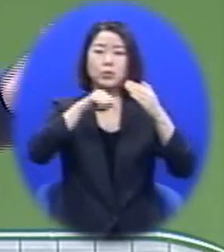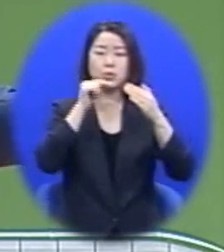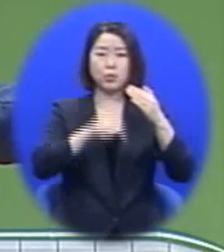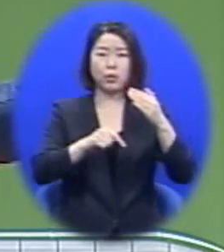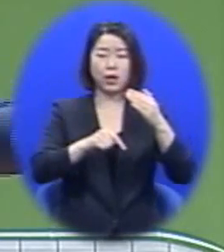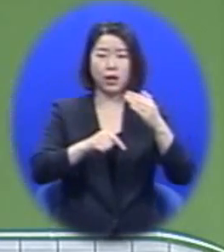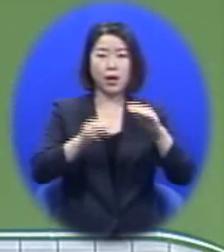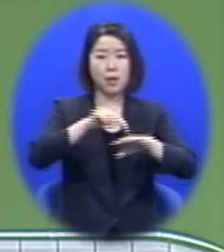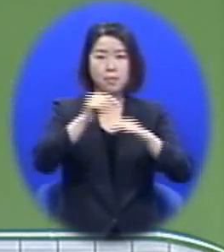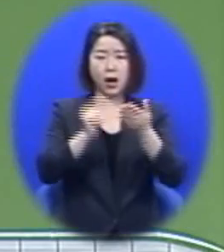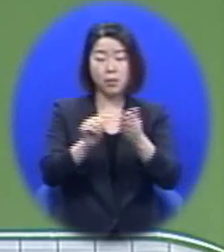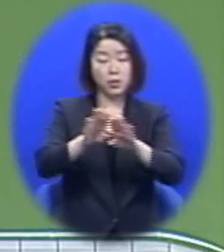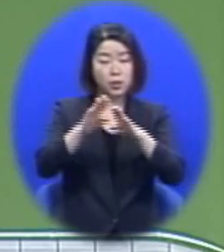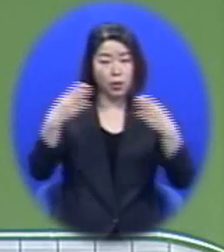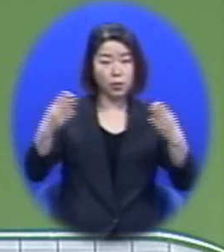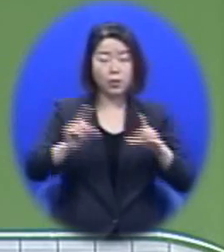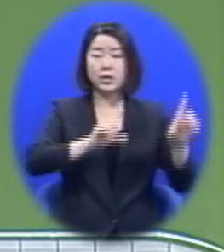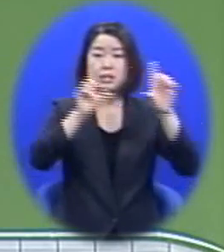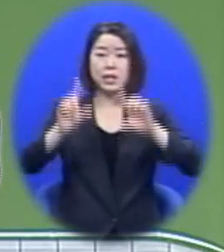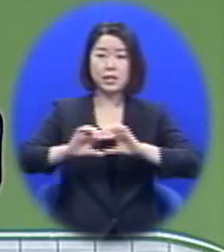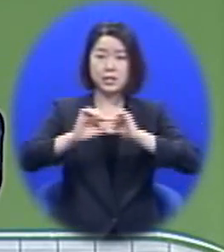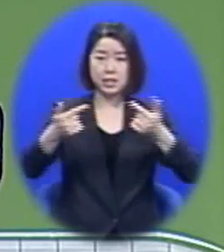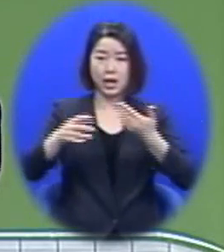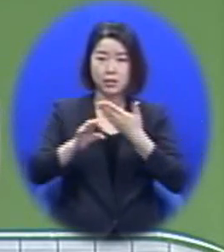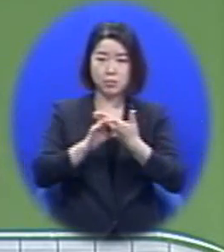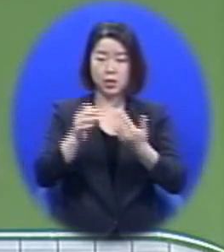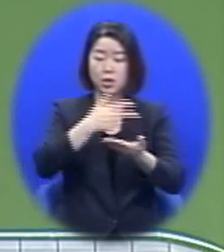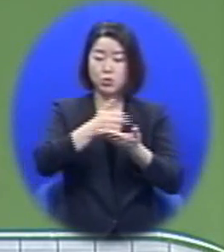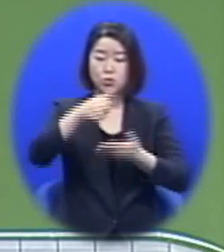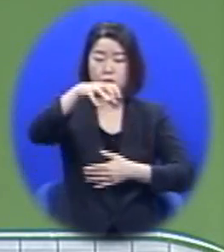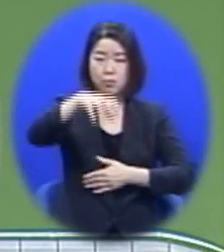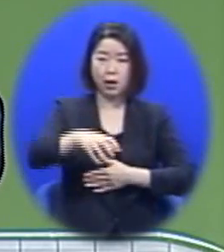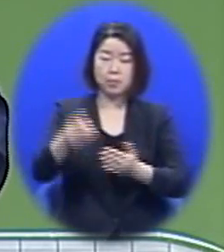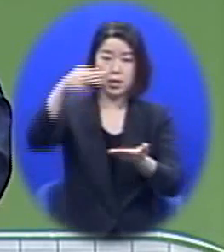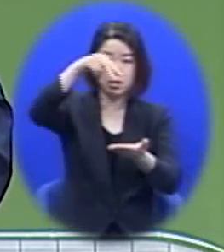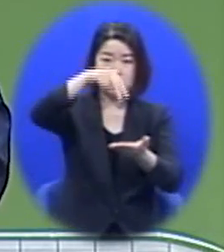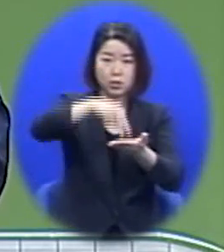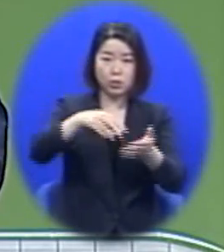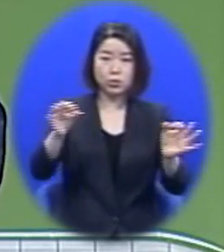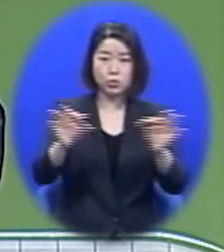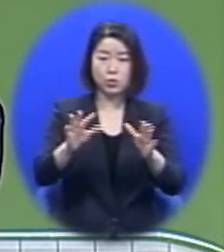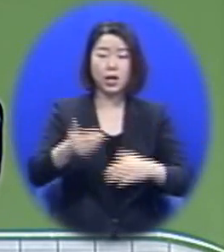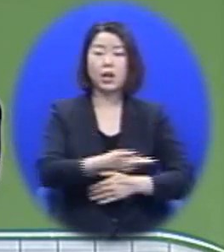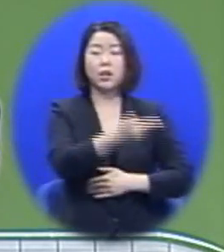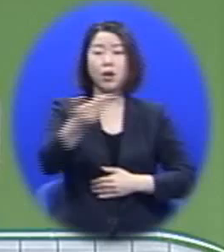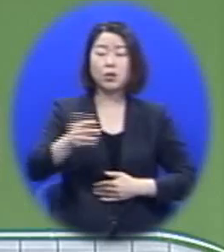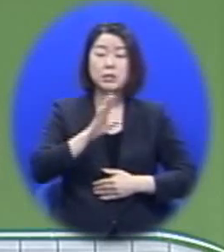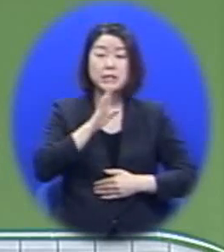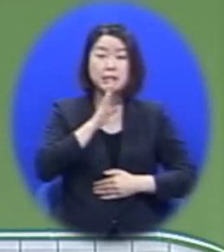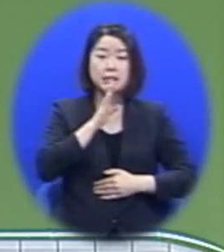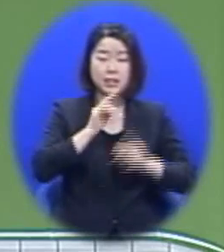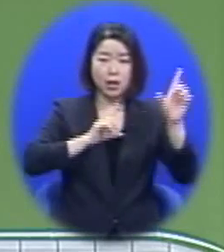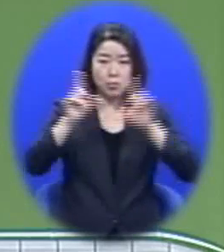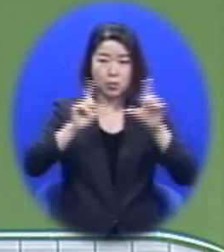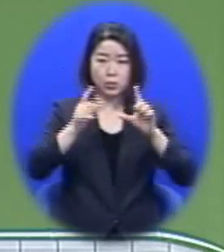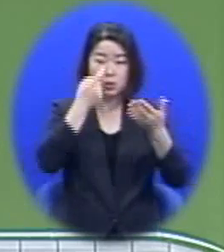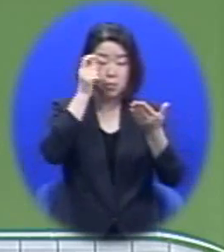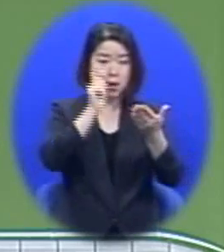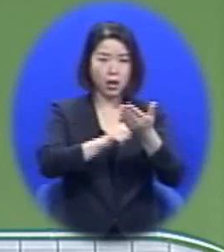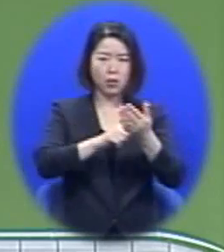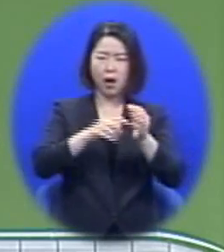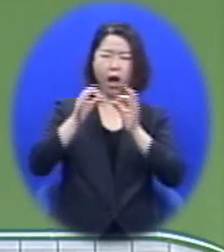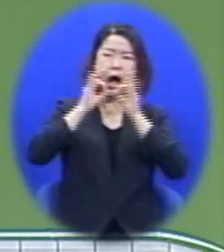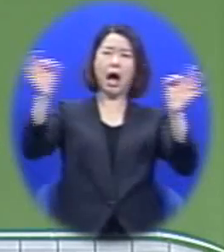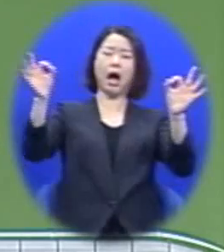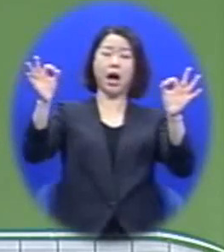마음을 열고 이렇게 살지 않으면 주님 앞에 서는 순간에 여러분의 진짜 모습을 발견하고 악 하고